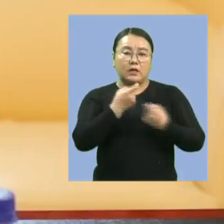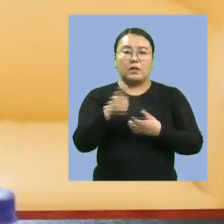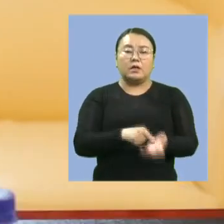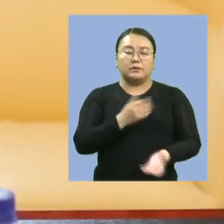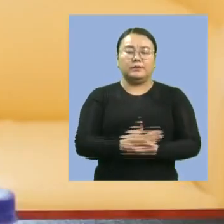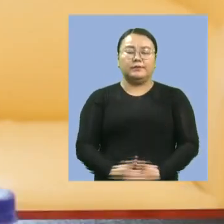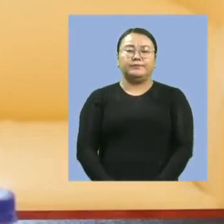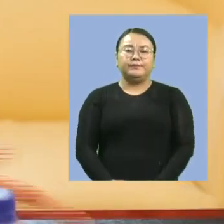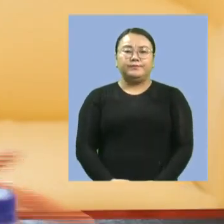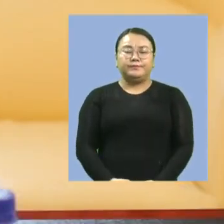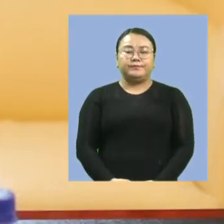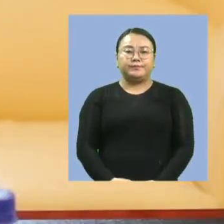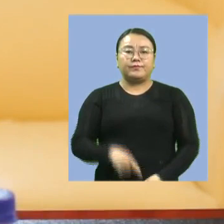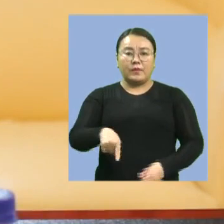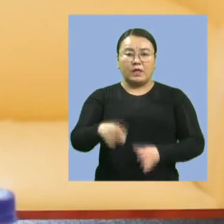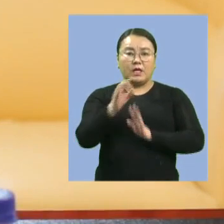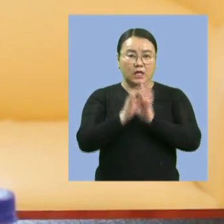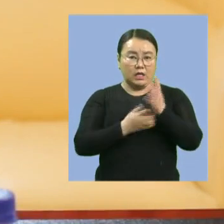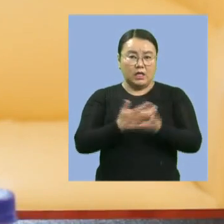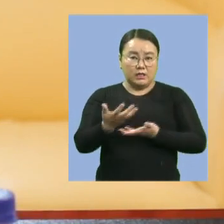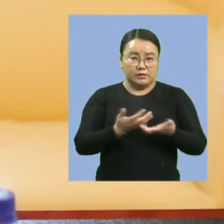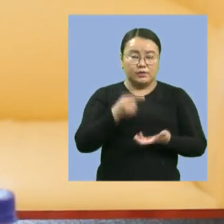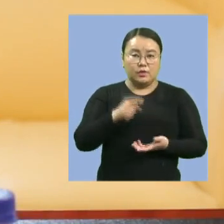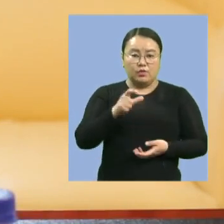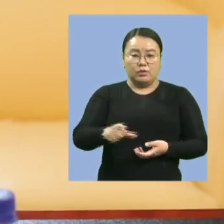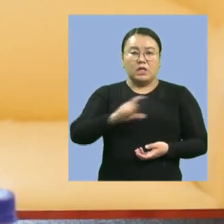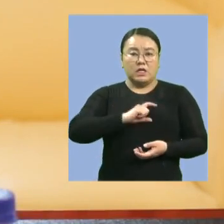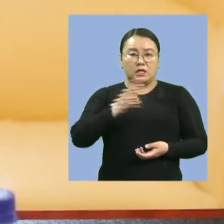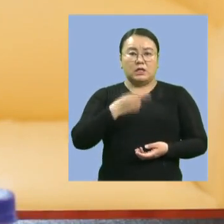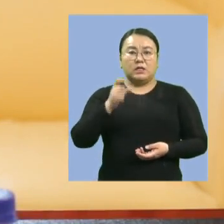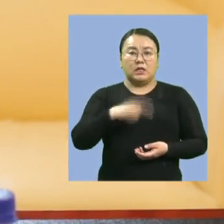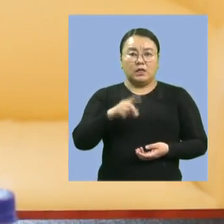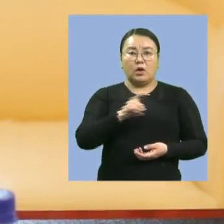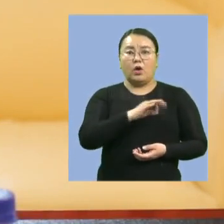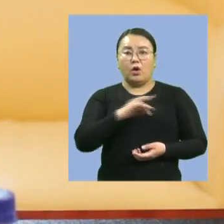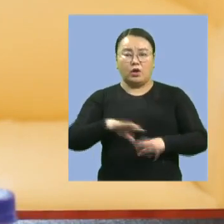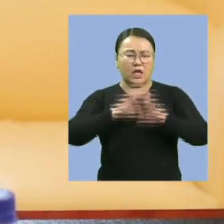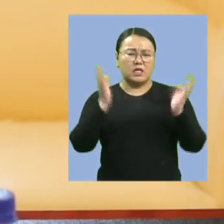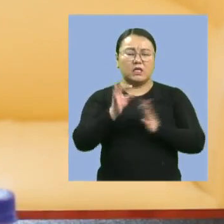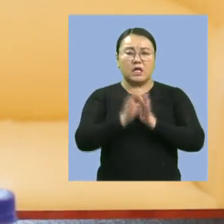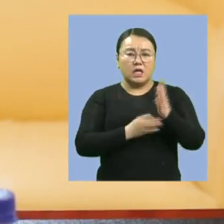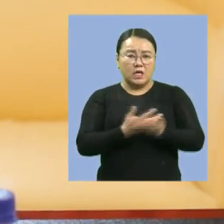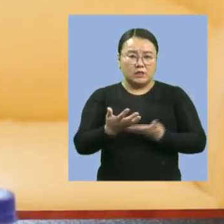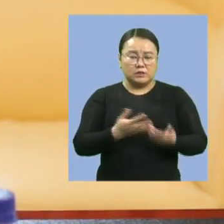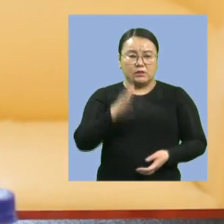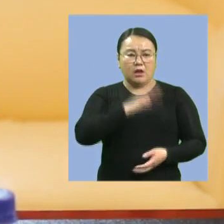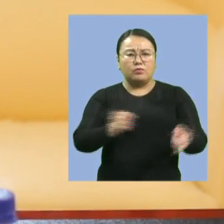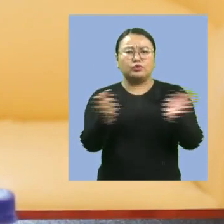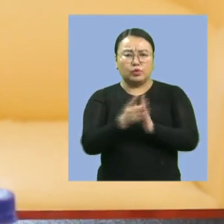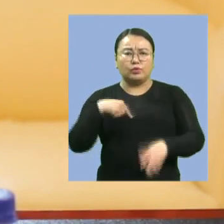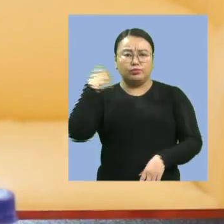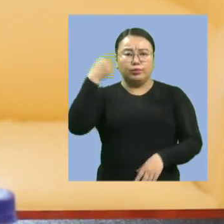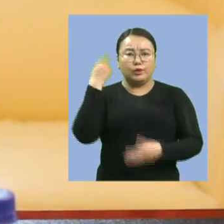ярилцсан. Тэгэд энэ хилцүүлэг ялангуяа хүний эрхийн дэд хорооны энэ хилцүүлэгт бол би аягүй хачаал бүгдл өгч